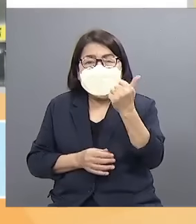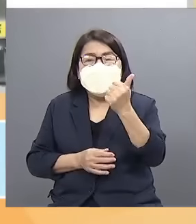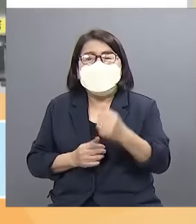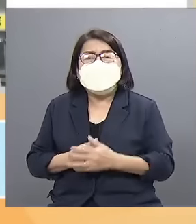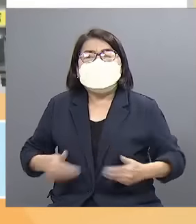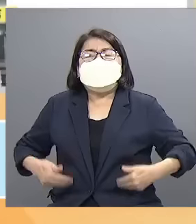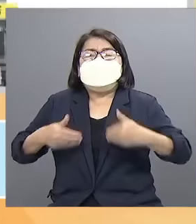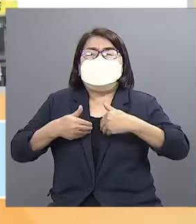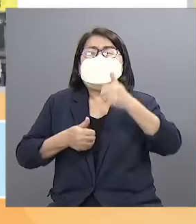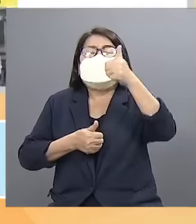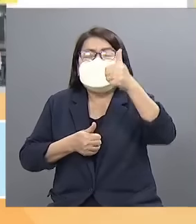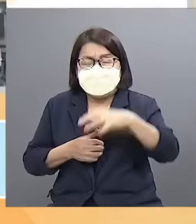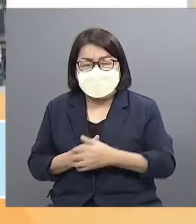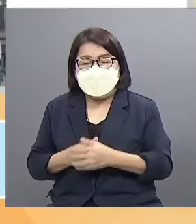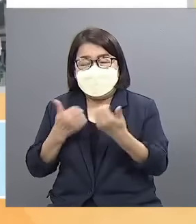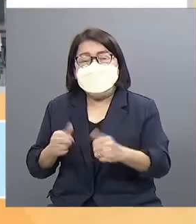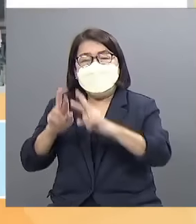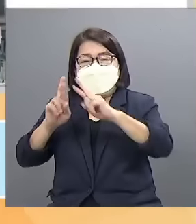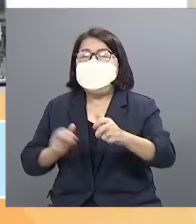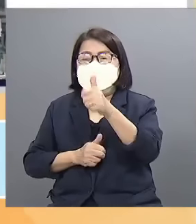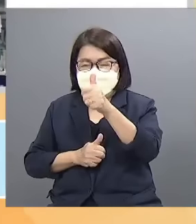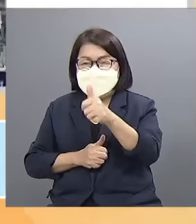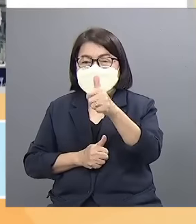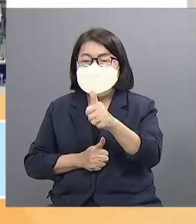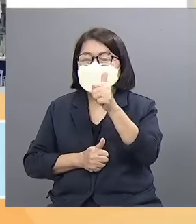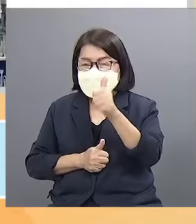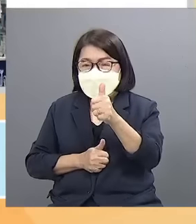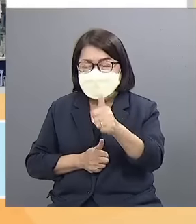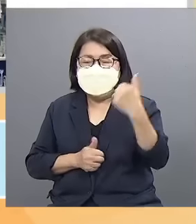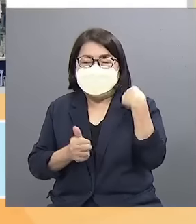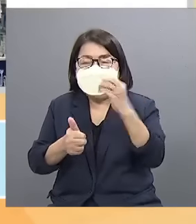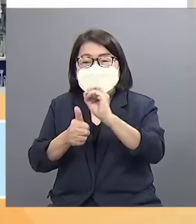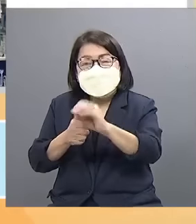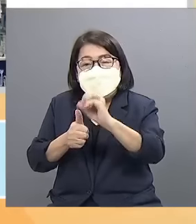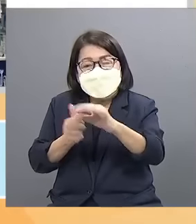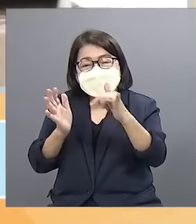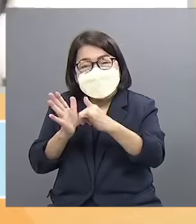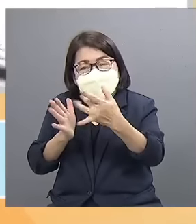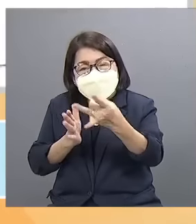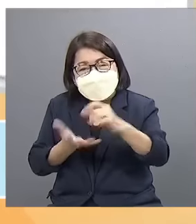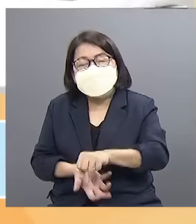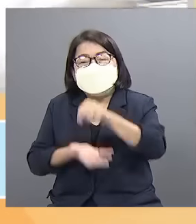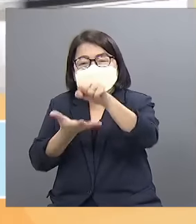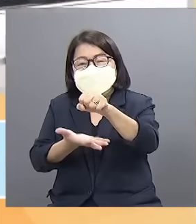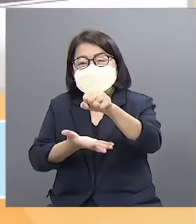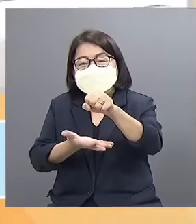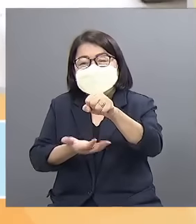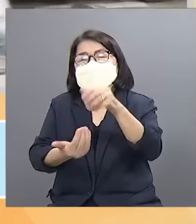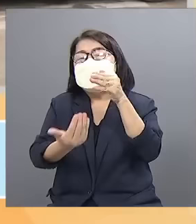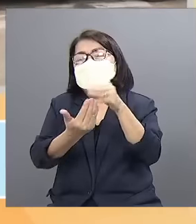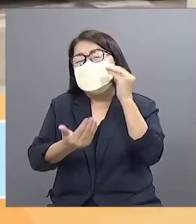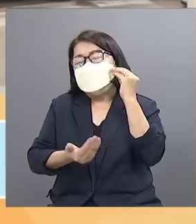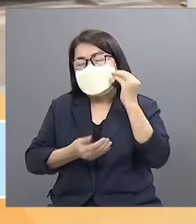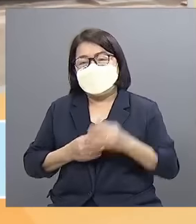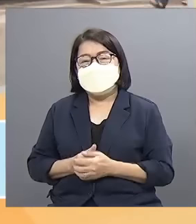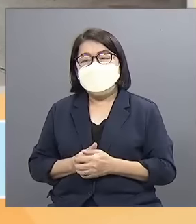ยาก็บริการ แนะนำยาให้ แล้วก็ส่งยาให้ด้วย อัี้เปนการเพิ่มคุณภา